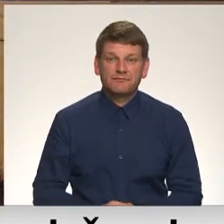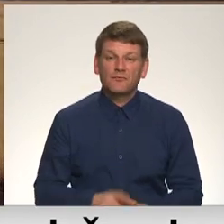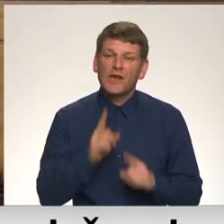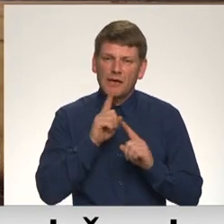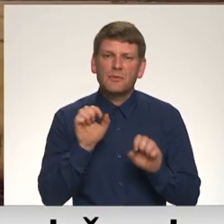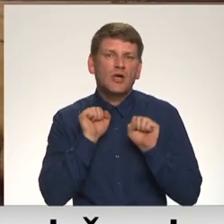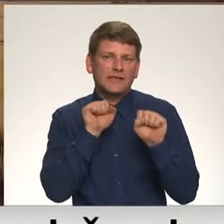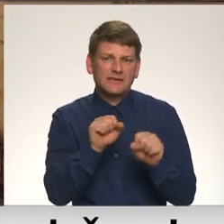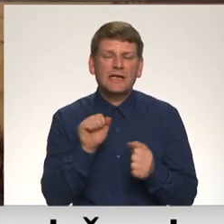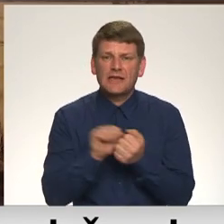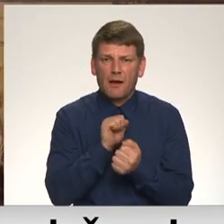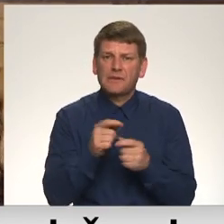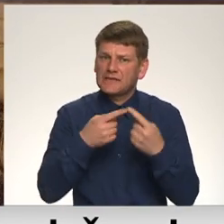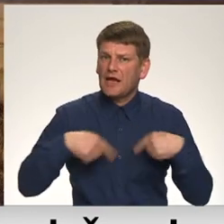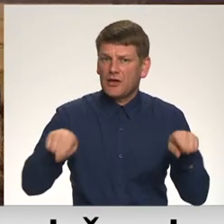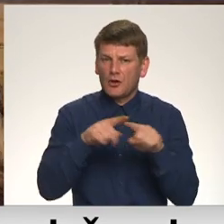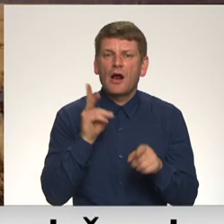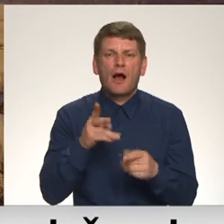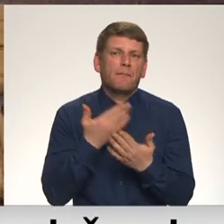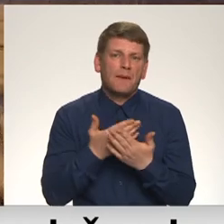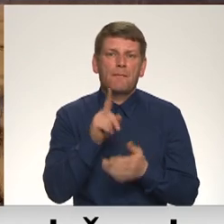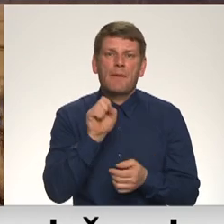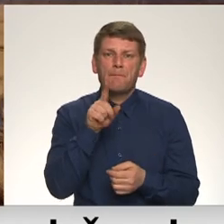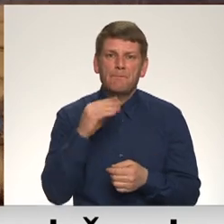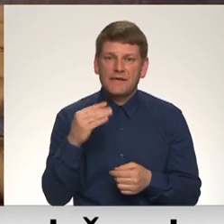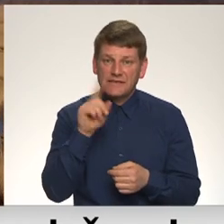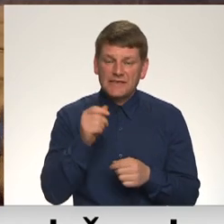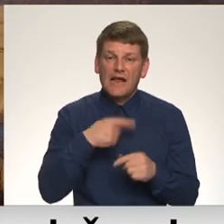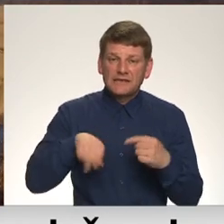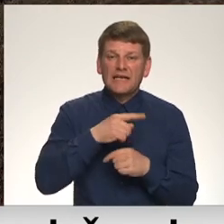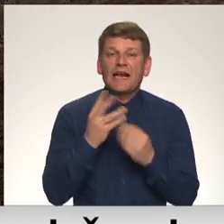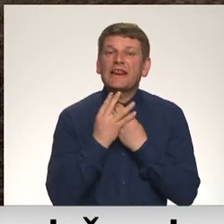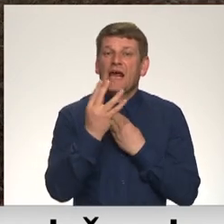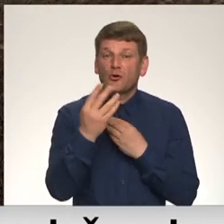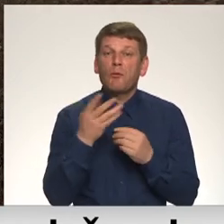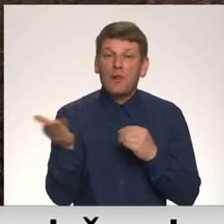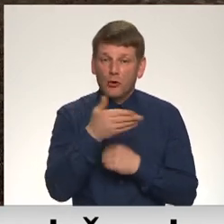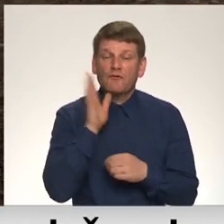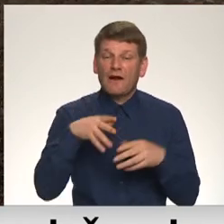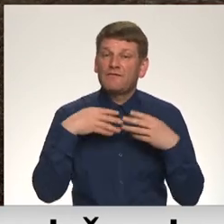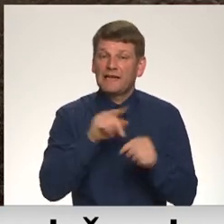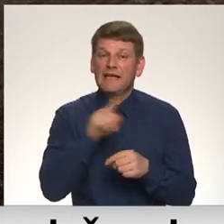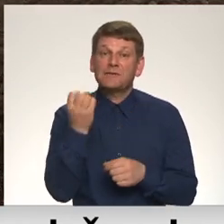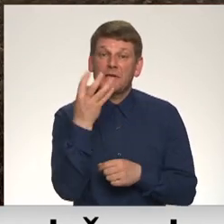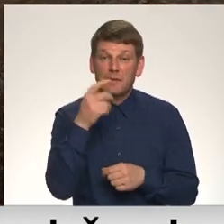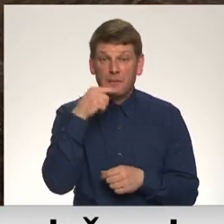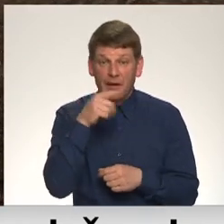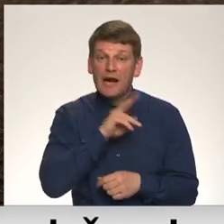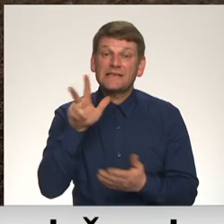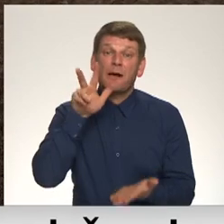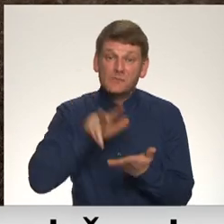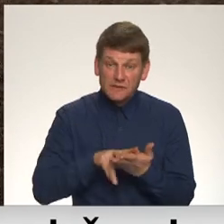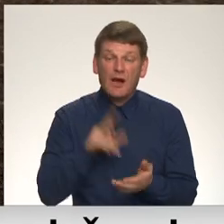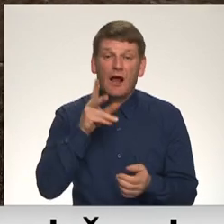Īpaši aizsargājumās dabas teritorijās, kā piemēram Papes ezers niedru pļaušanu, drīkst veikt līdz 15. martam, kas apstiprināts